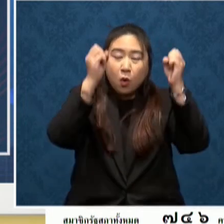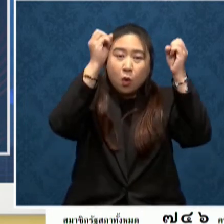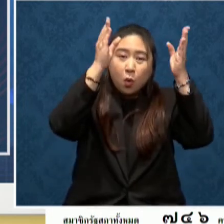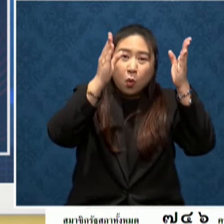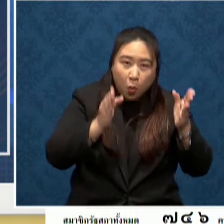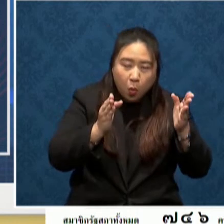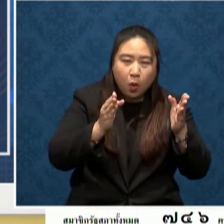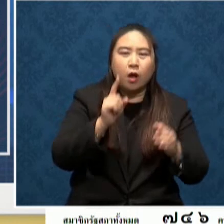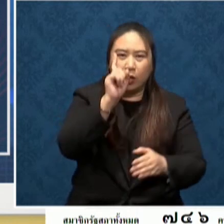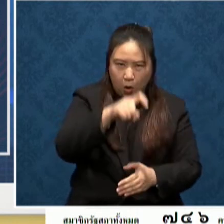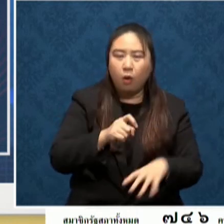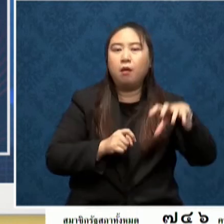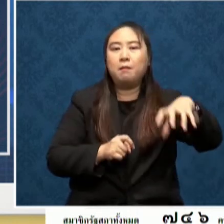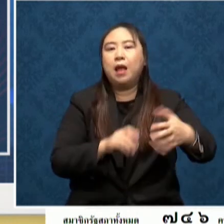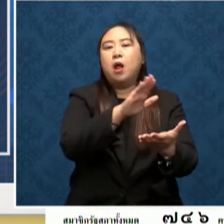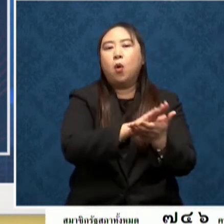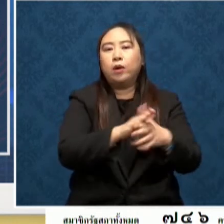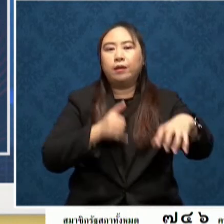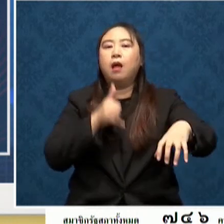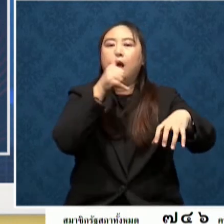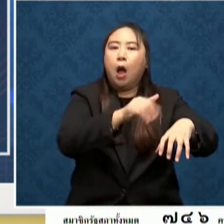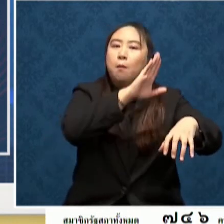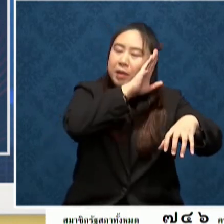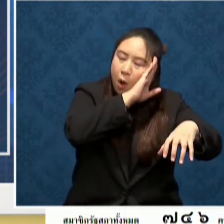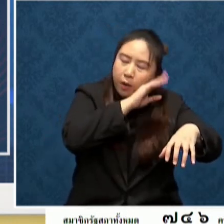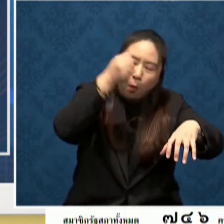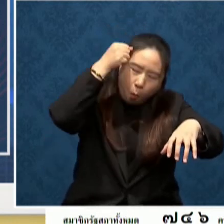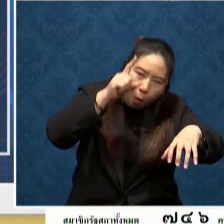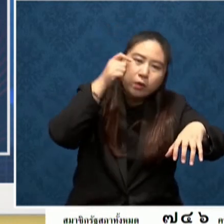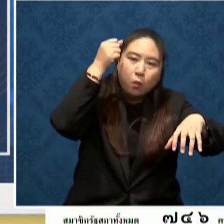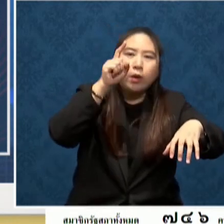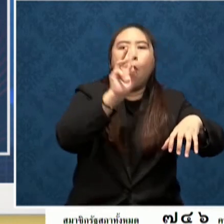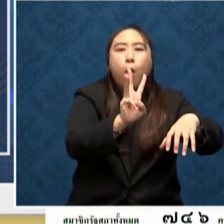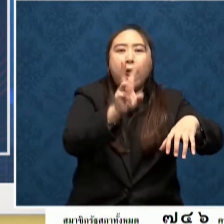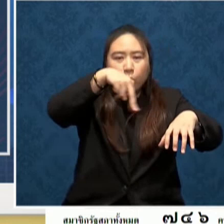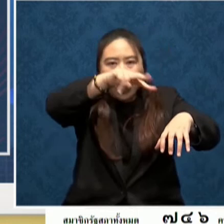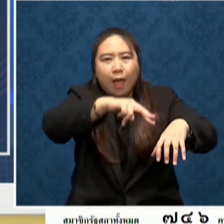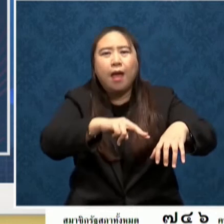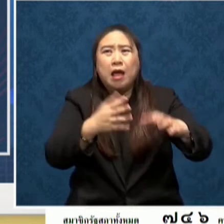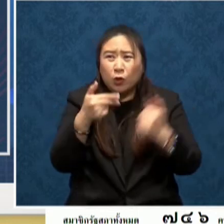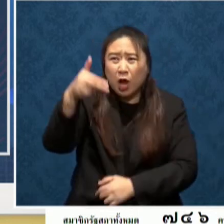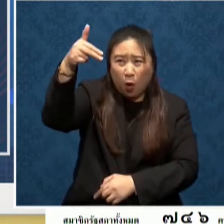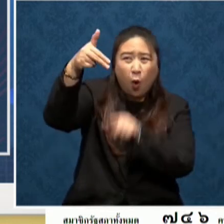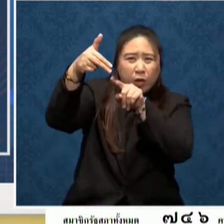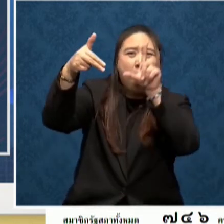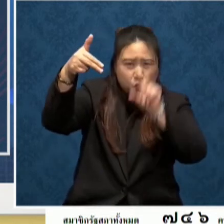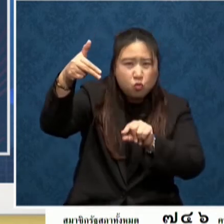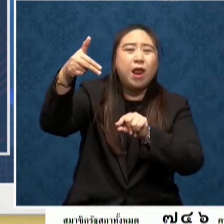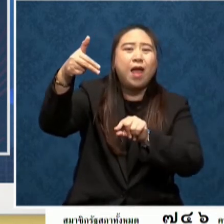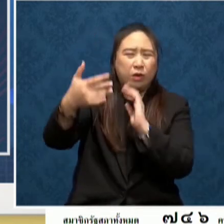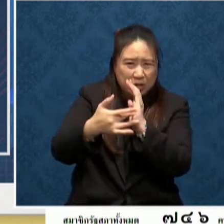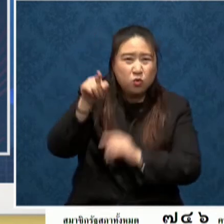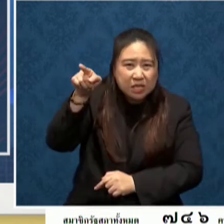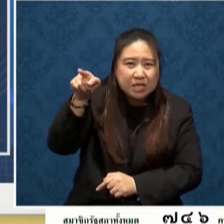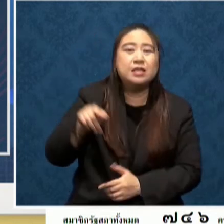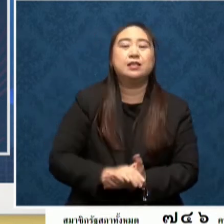นอนเวณเอกก้องวงจรปิเดีวนก็ราคาถูกลงใช้เทคโลยีสิคะเล่นนี้เป็ทบ Ρรเร่งดวนที่